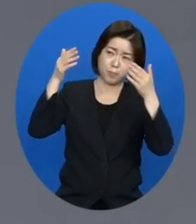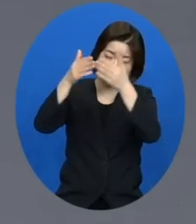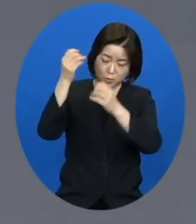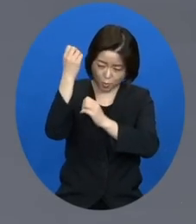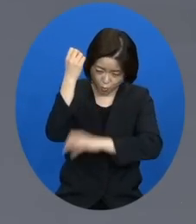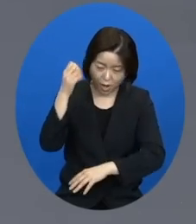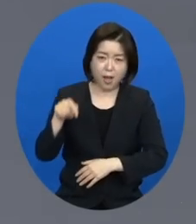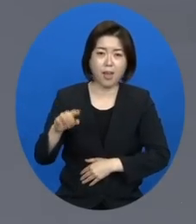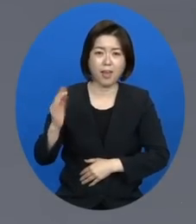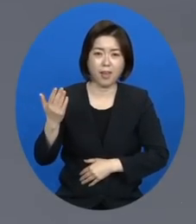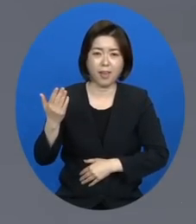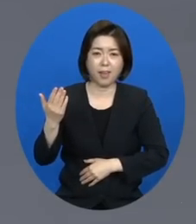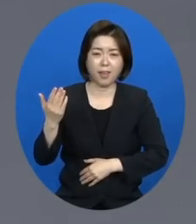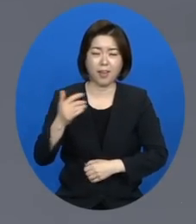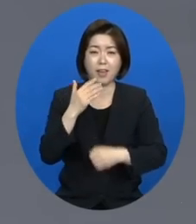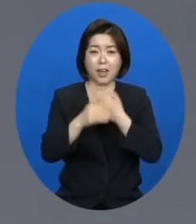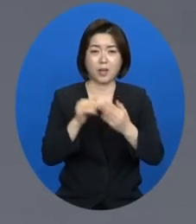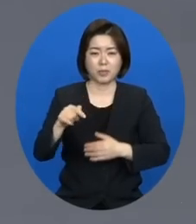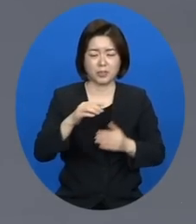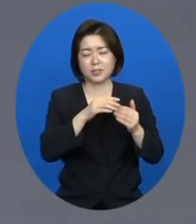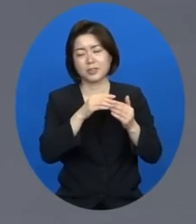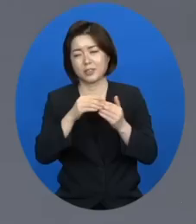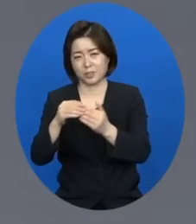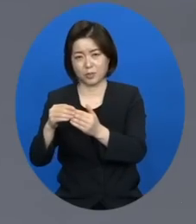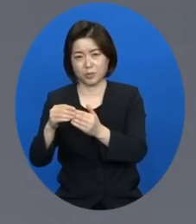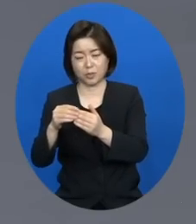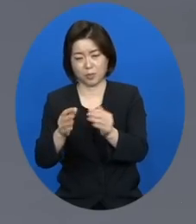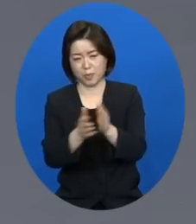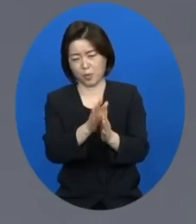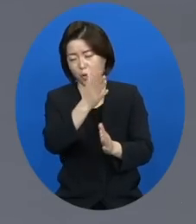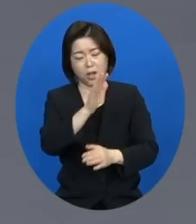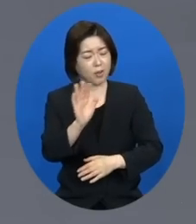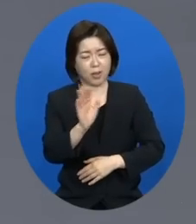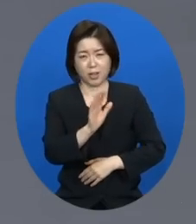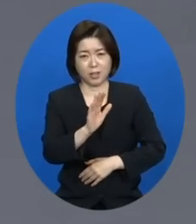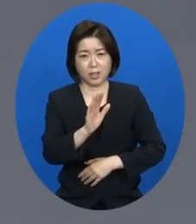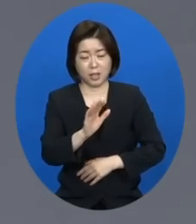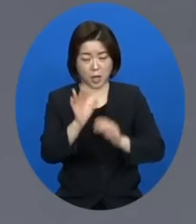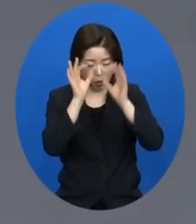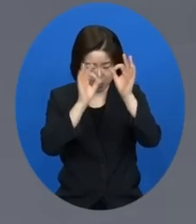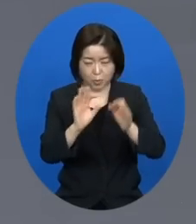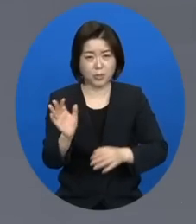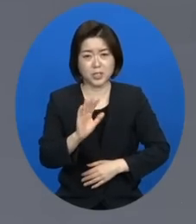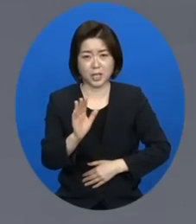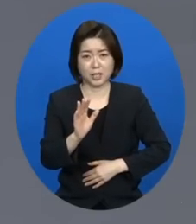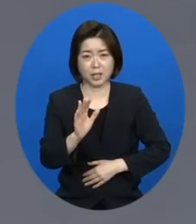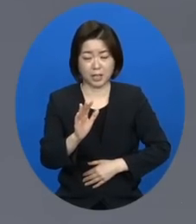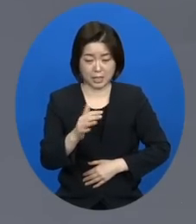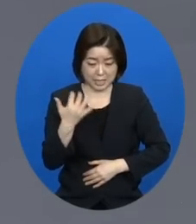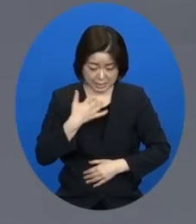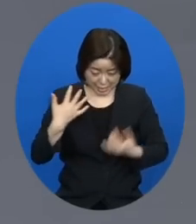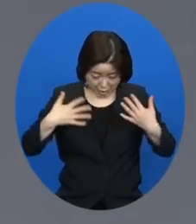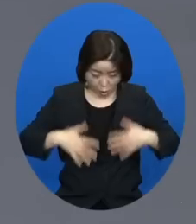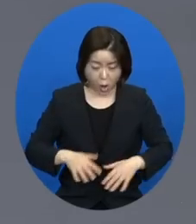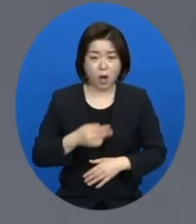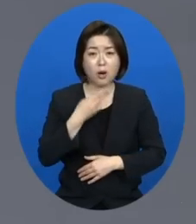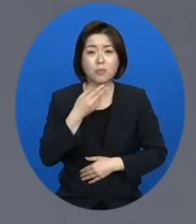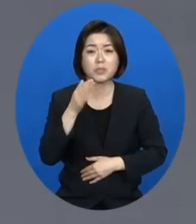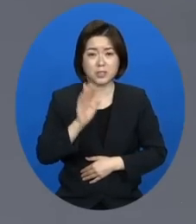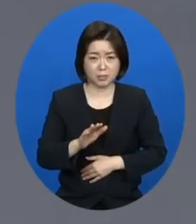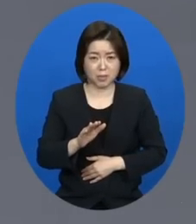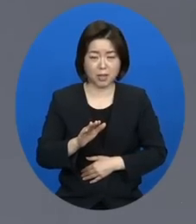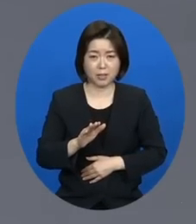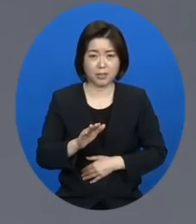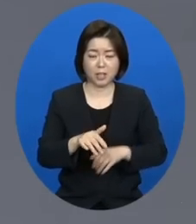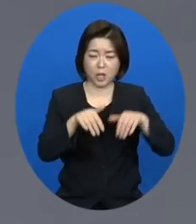있도록 하나님은 그를 인도하신 거예요. 화려해 보이지 않아도, 보이지 않아도, 채색 옷 입지 않아도,